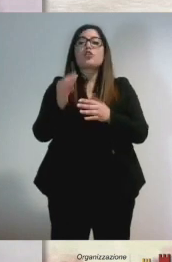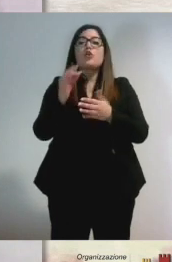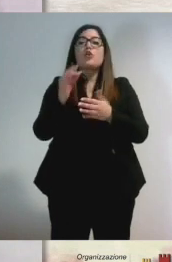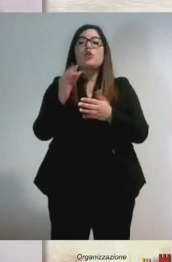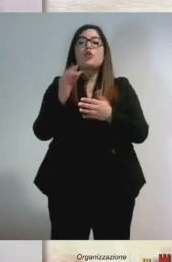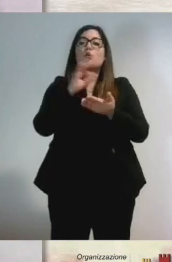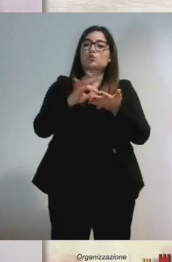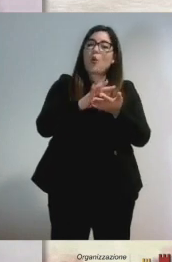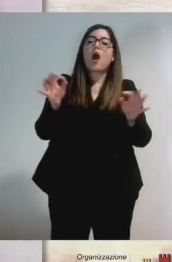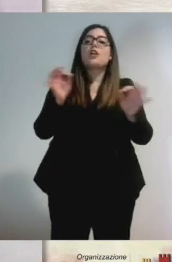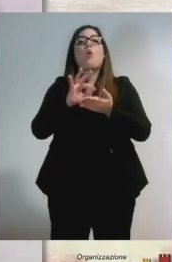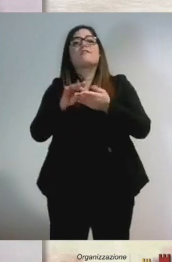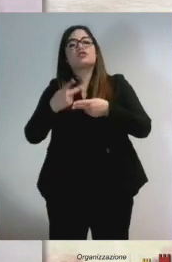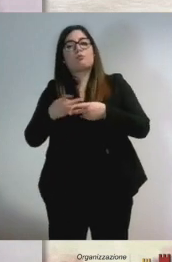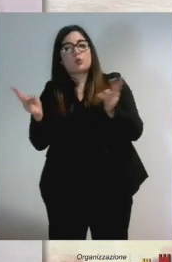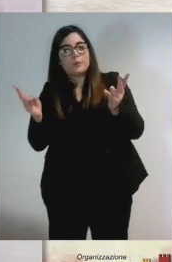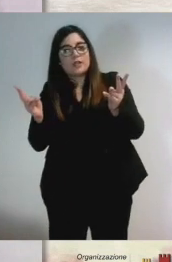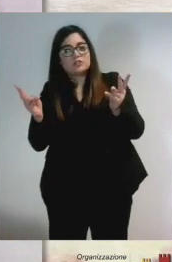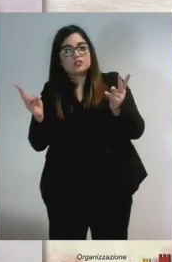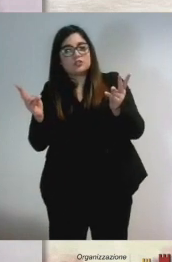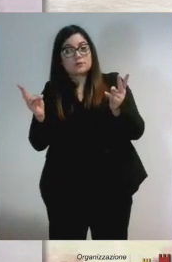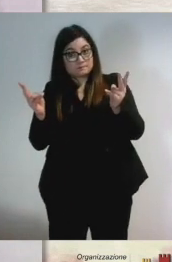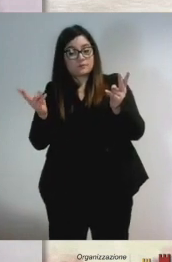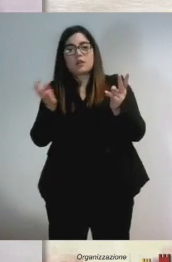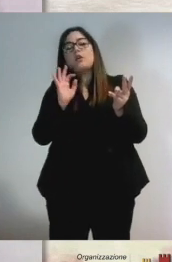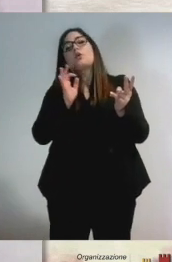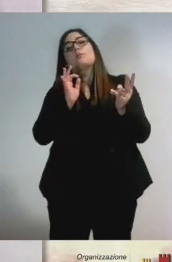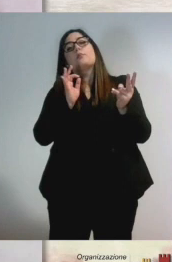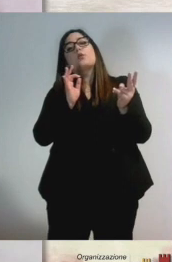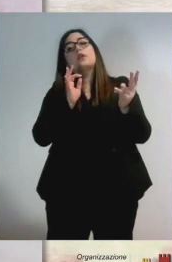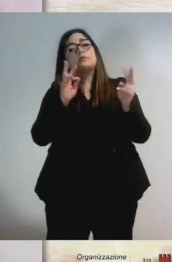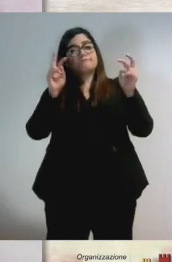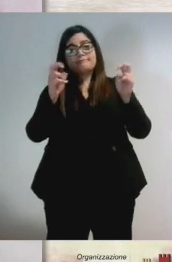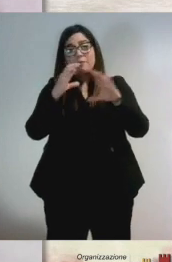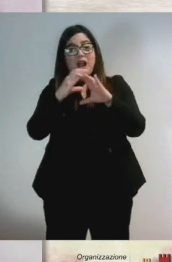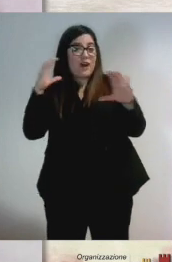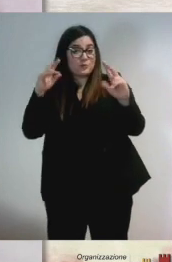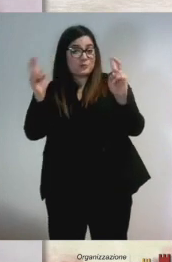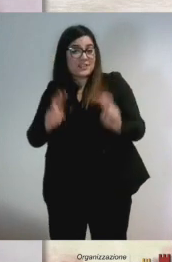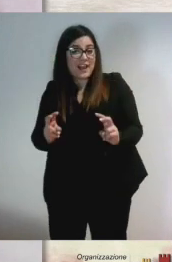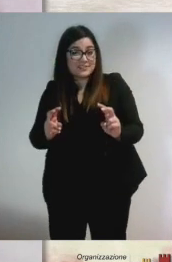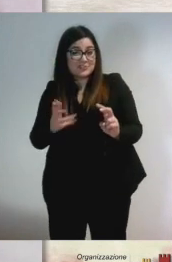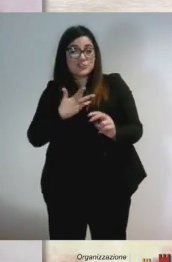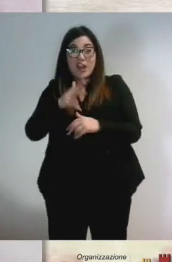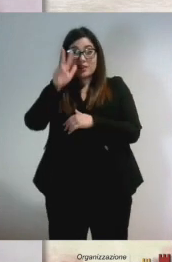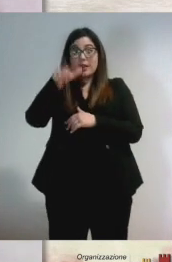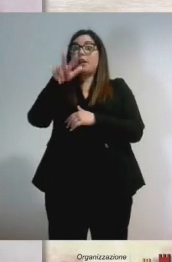parliamo di di autobus elettrici 3000 no Guardo